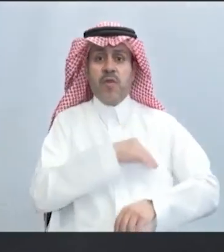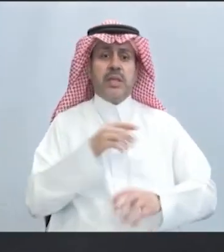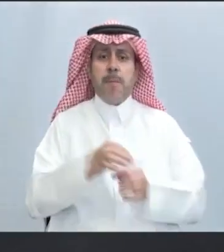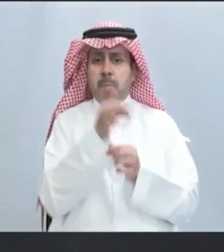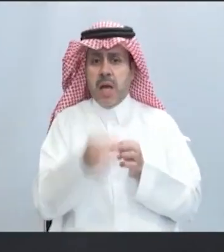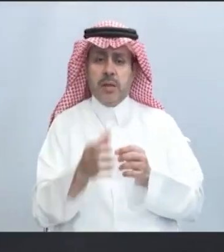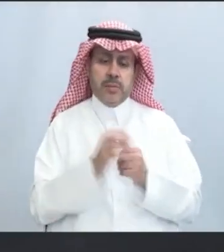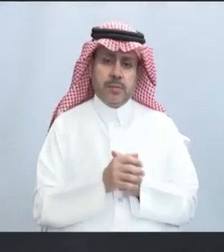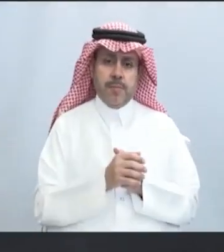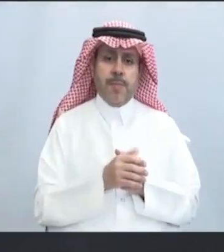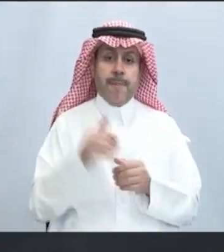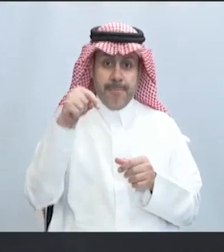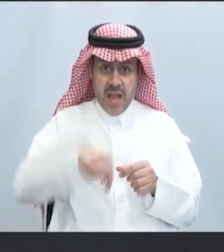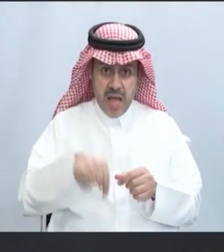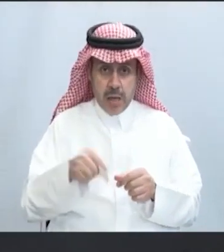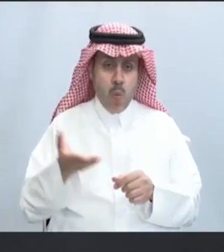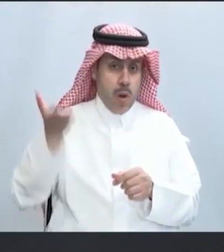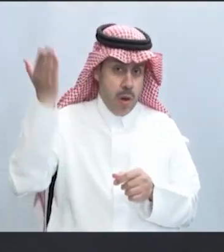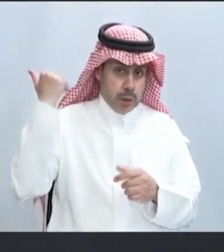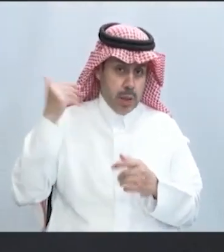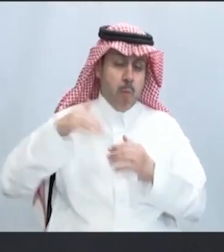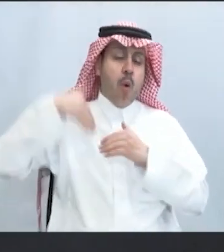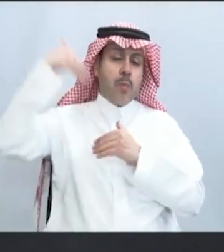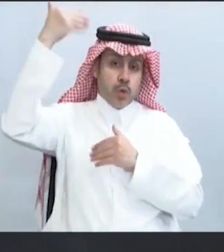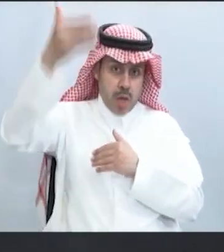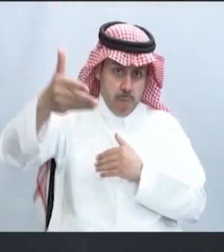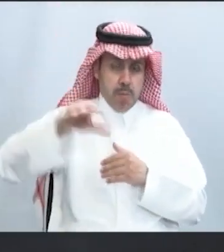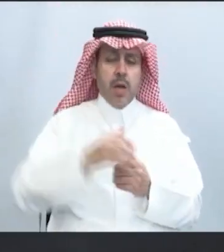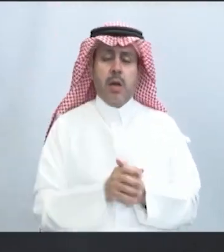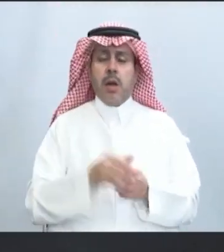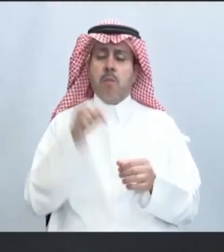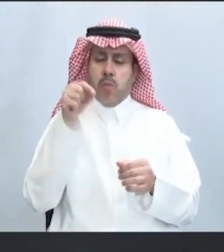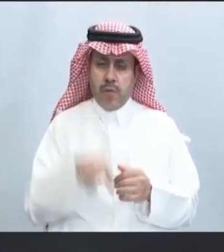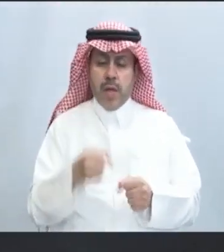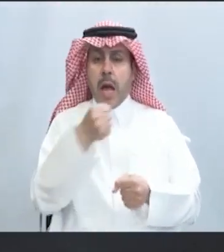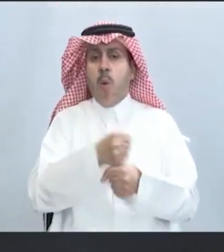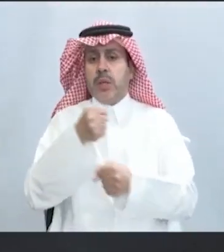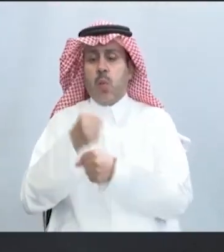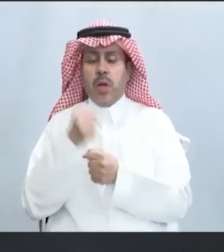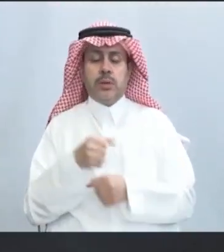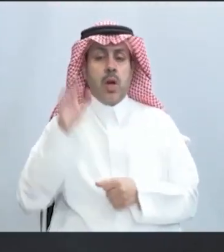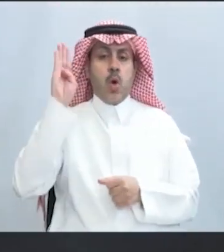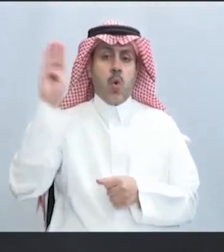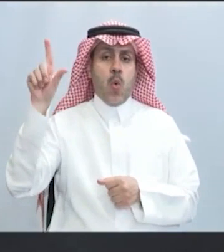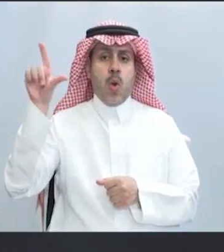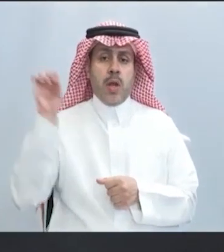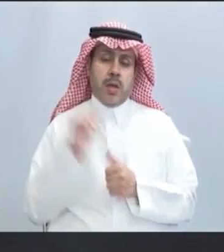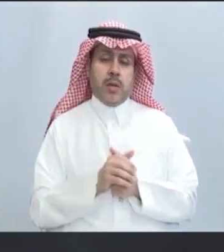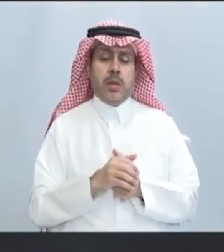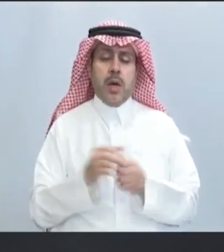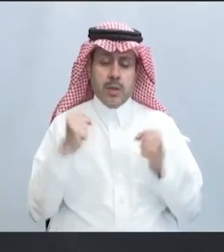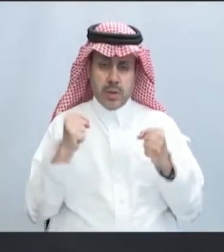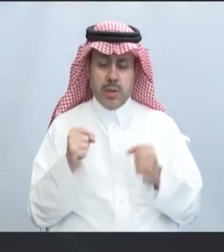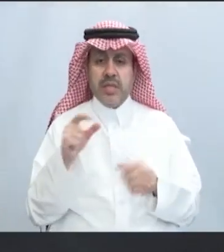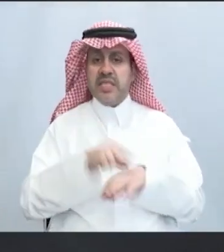المعاصر والواقع القديم وكذلك المستقبل لانها قواعد كليه يستطيع الانسان ان يعمل